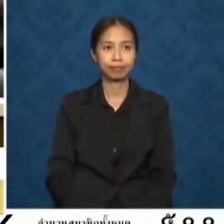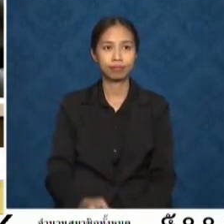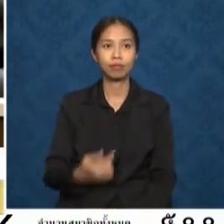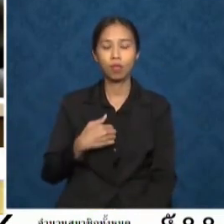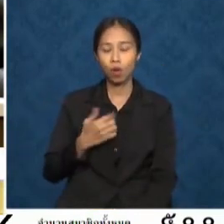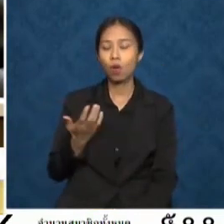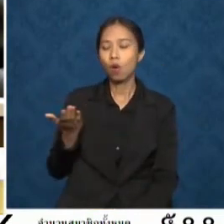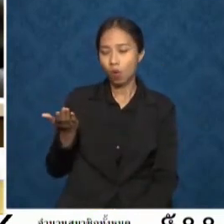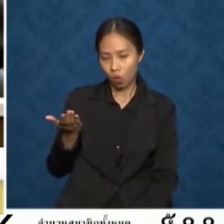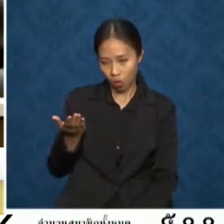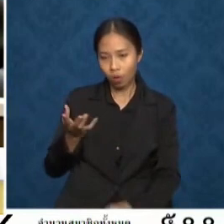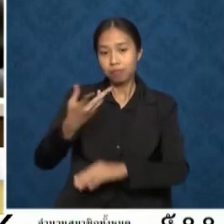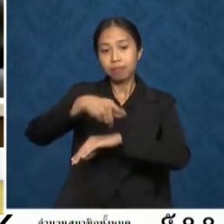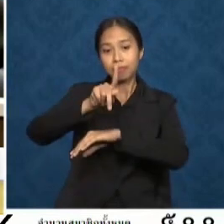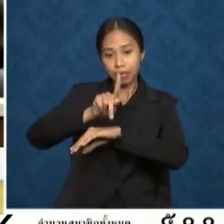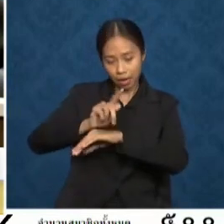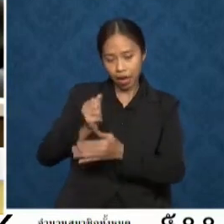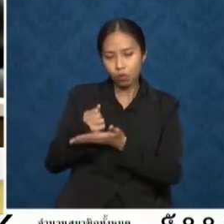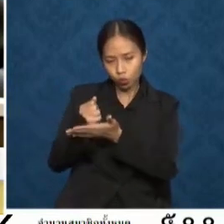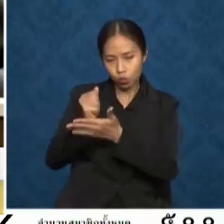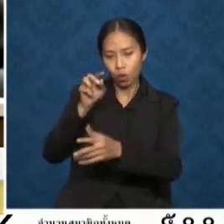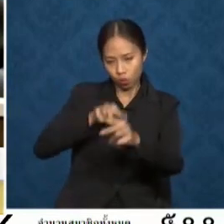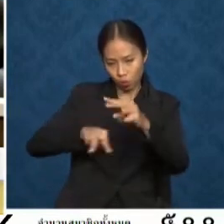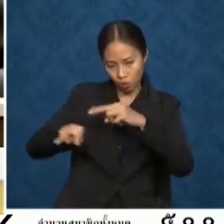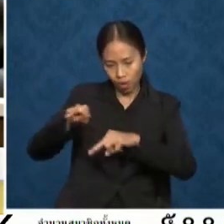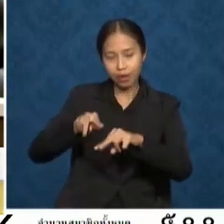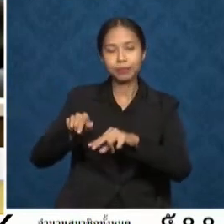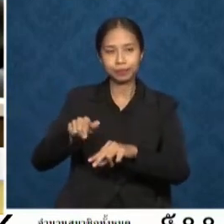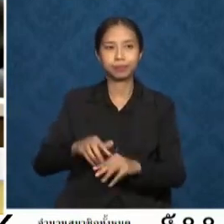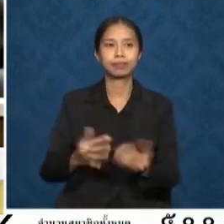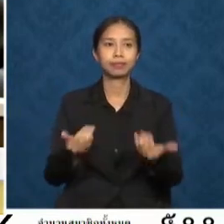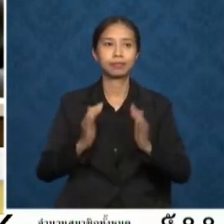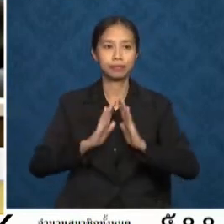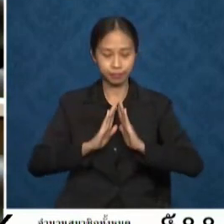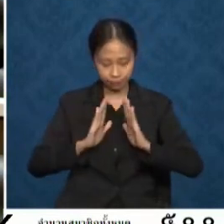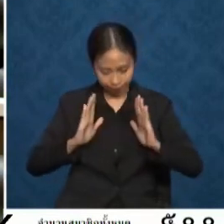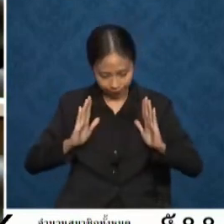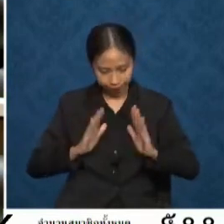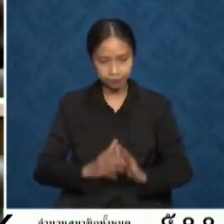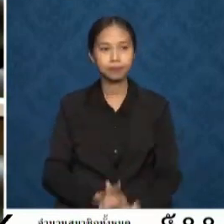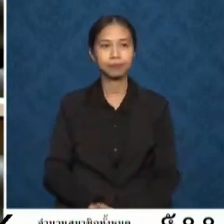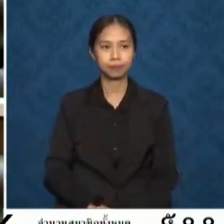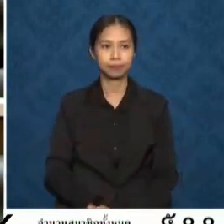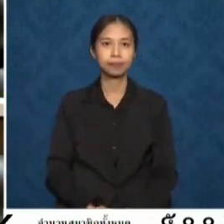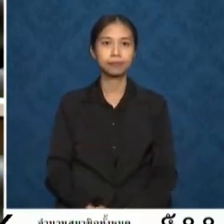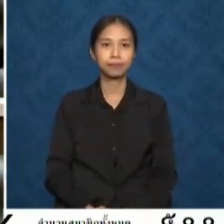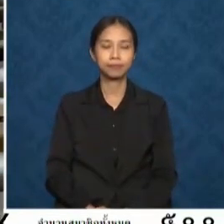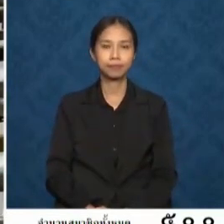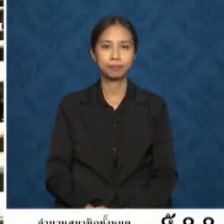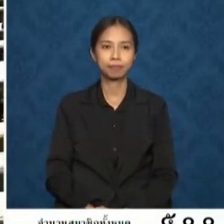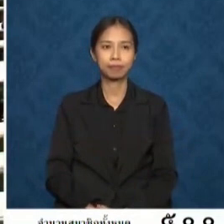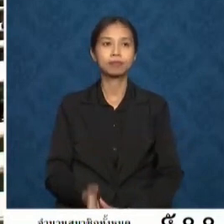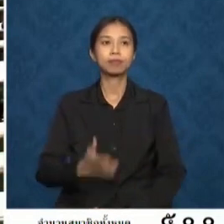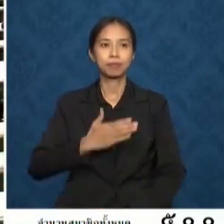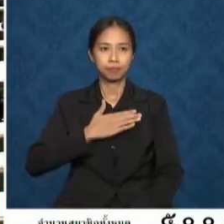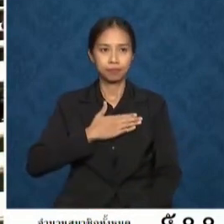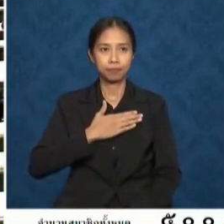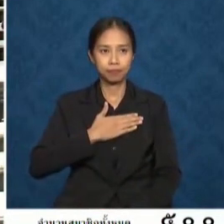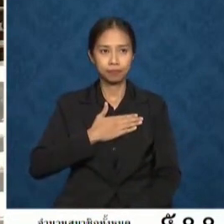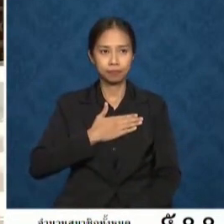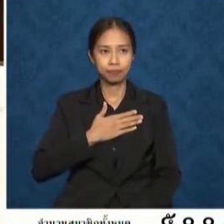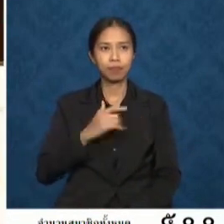อให้ธรมธานควบคุม การประชุมใหอยู่ในประเด็นน์กรบด้ครั ขบคุครัครับ ผมไมดิใจนะครับ